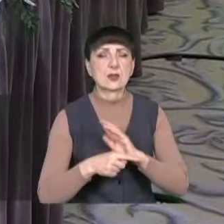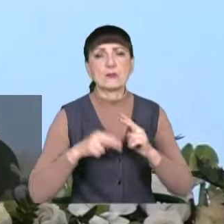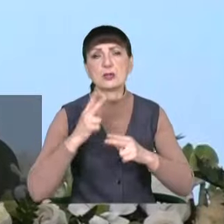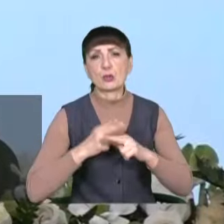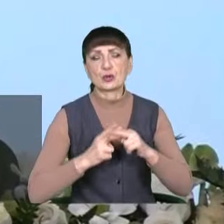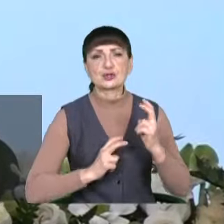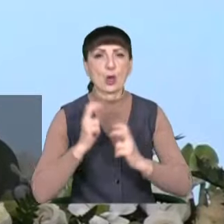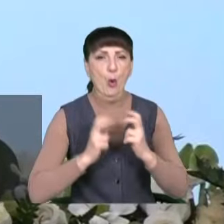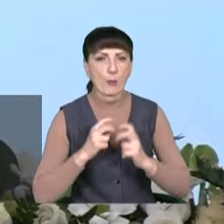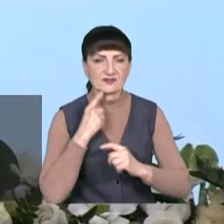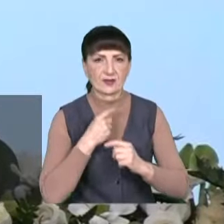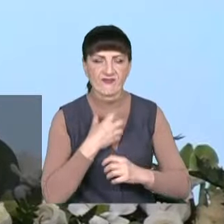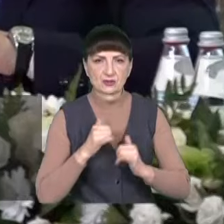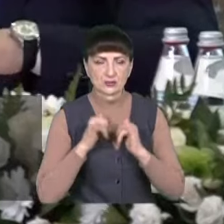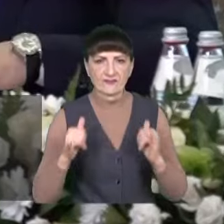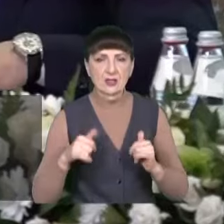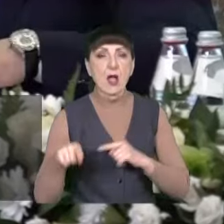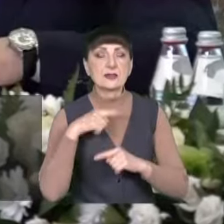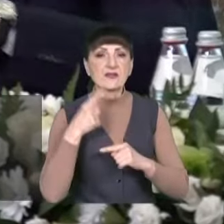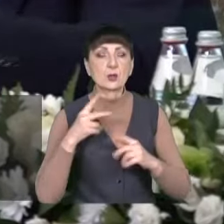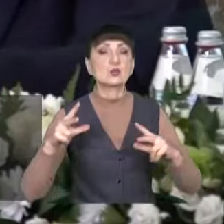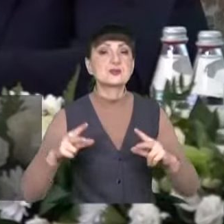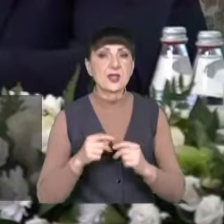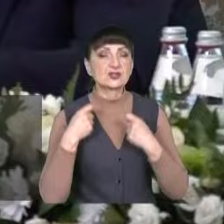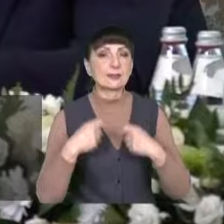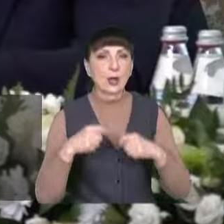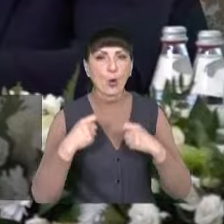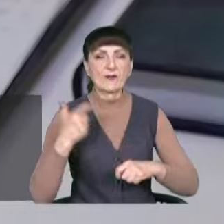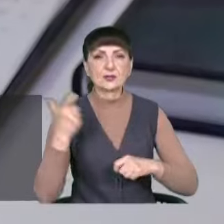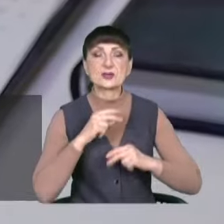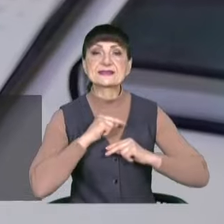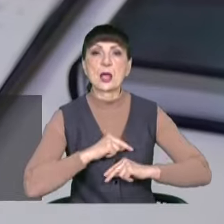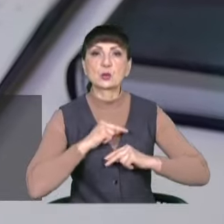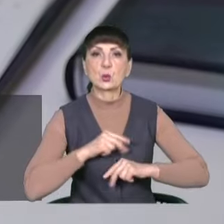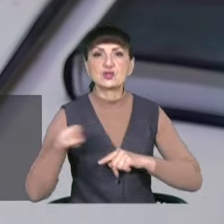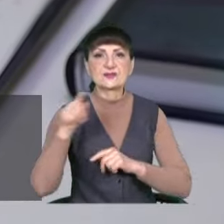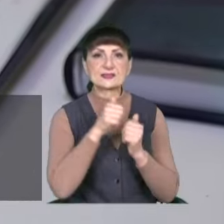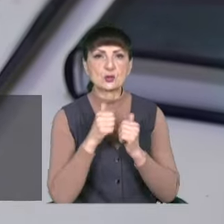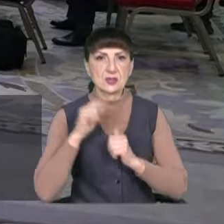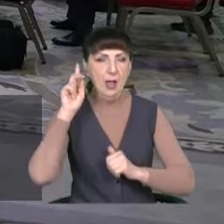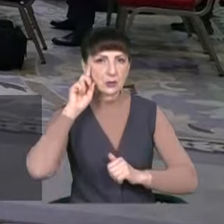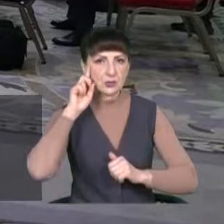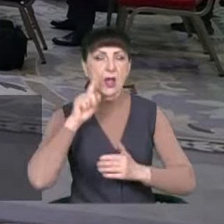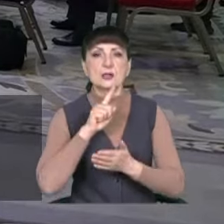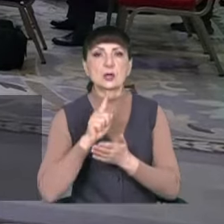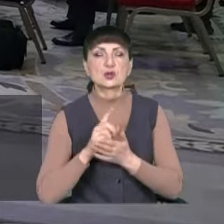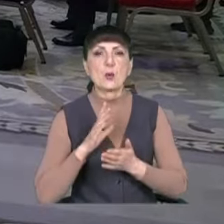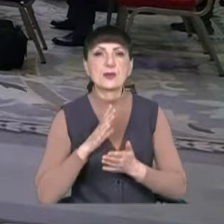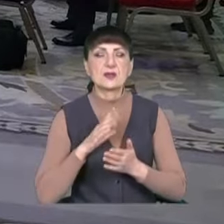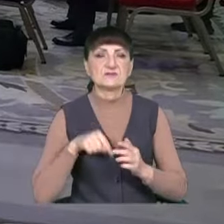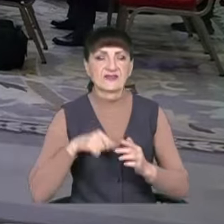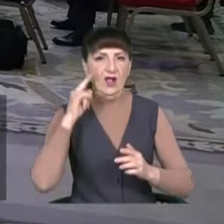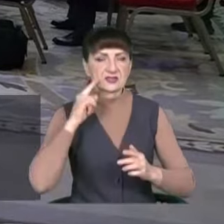комплекс, отмечают эксперты. При этом, говорят они, успешное торгово-экономическое сотрудничество с соседними странами должно быть не в